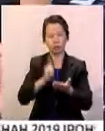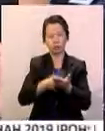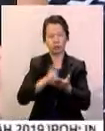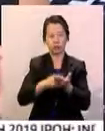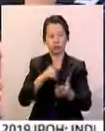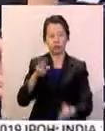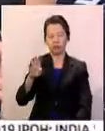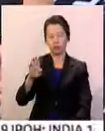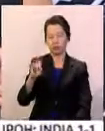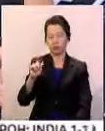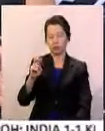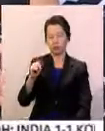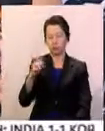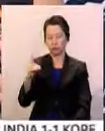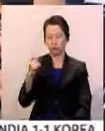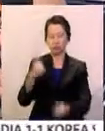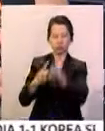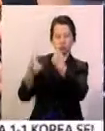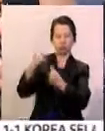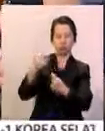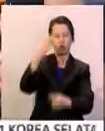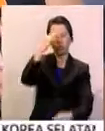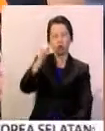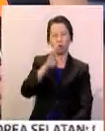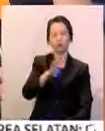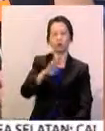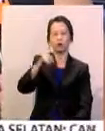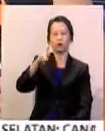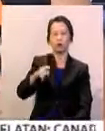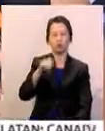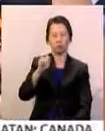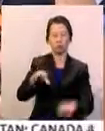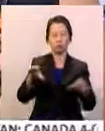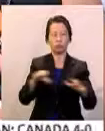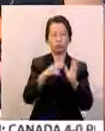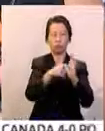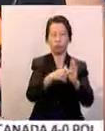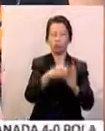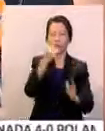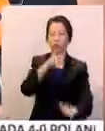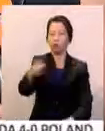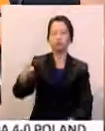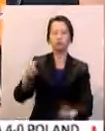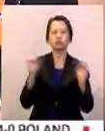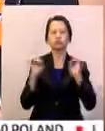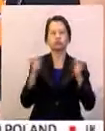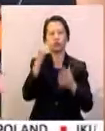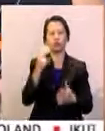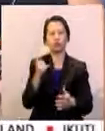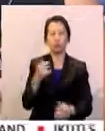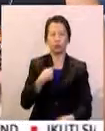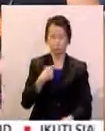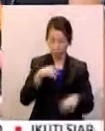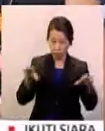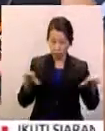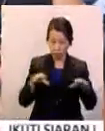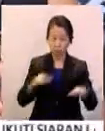band dia tanya, kenapa BPR je dapat buat show, kenapa dia orang tak dapat apa-apa show? Kita buat